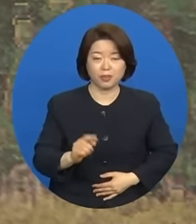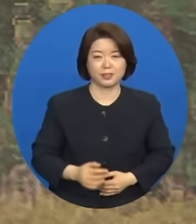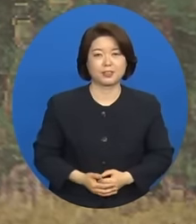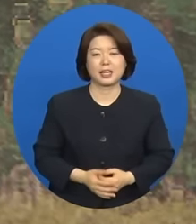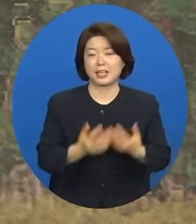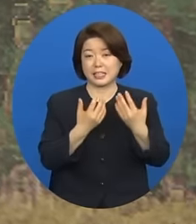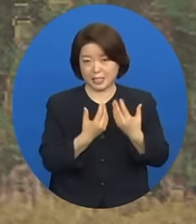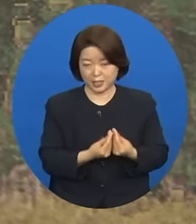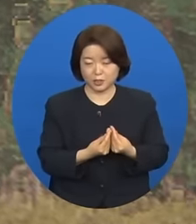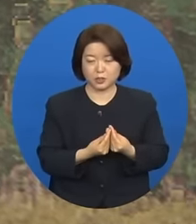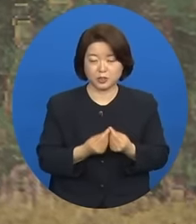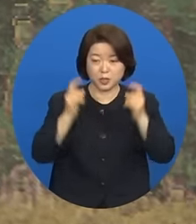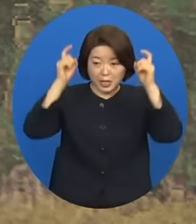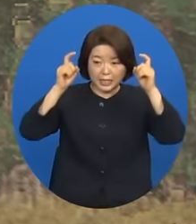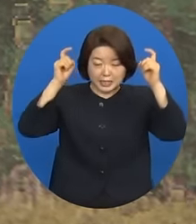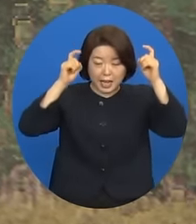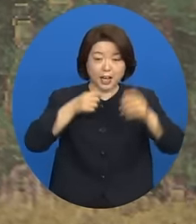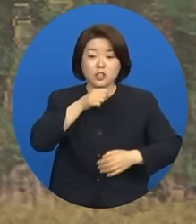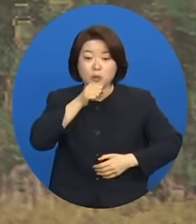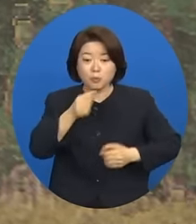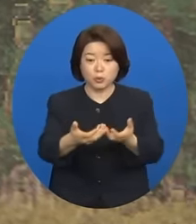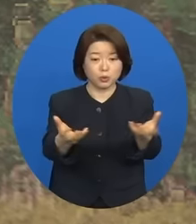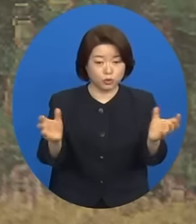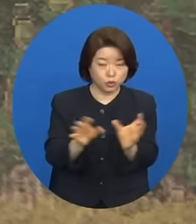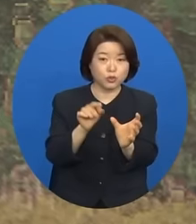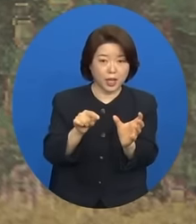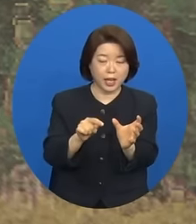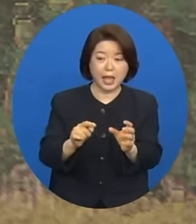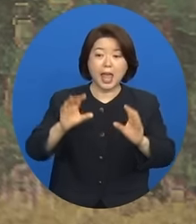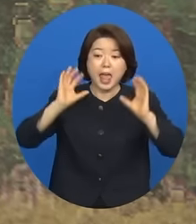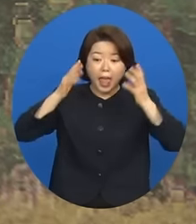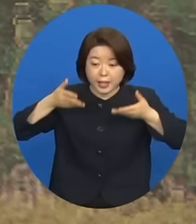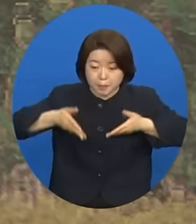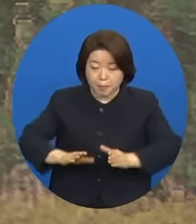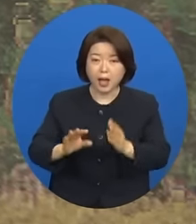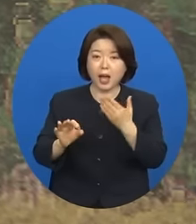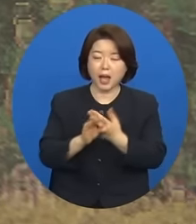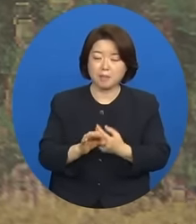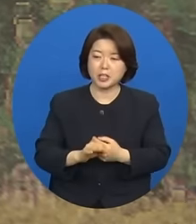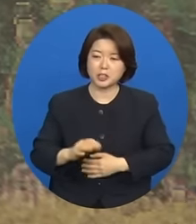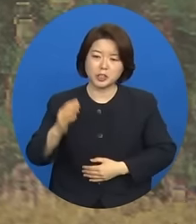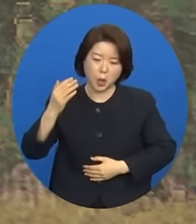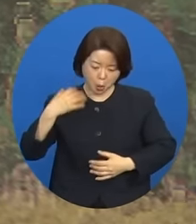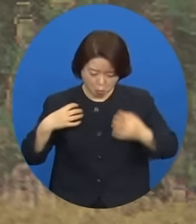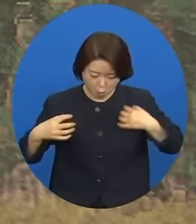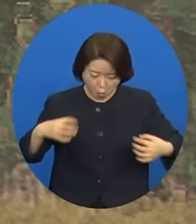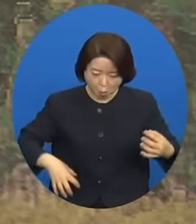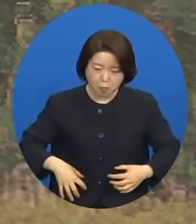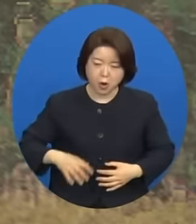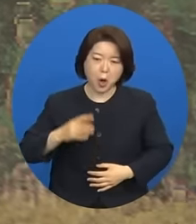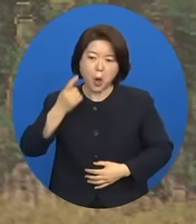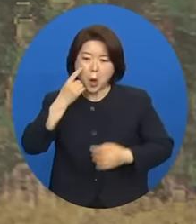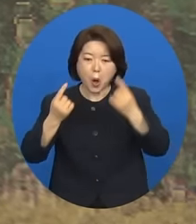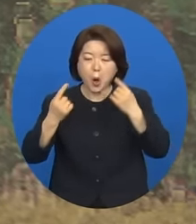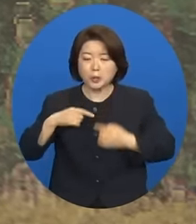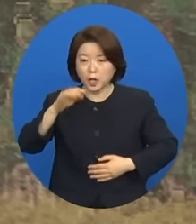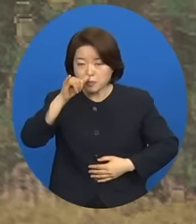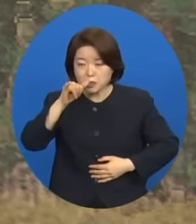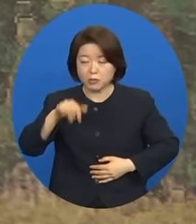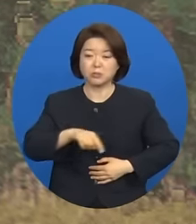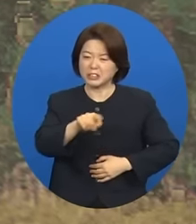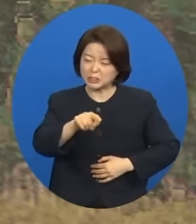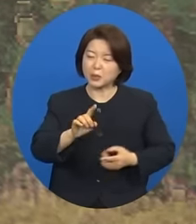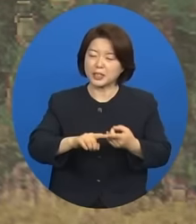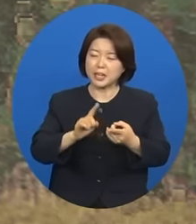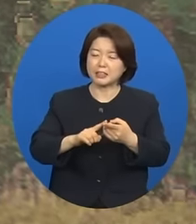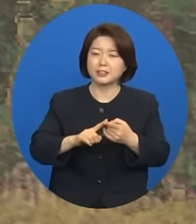이런 겁니다. 양 떼나 염소 중에 새끼를 낳으면 얼룩지거나 점 있는 것은 다 야곱이 갖기로 해요. 그